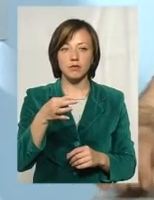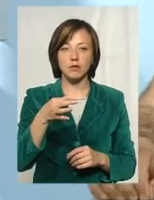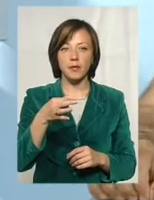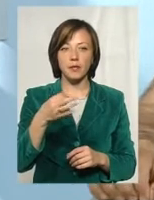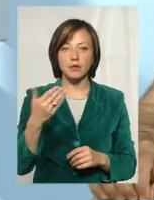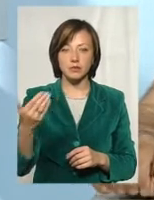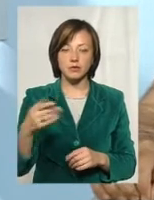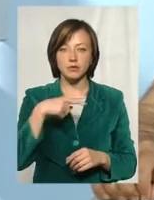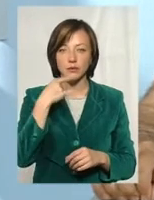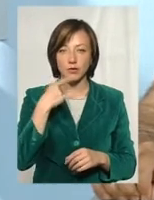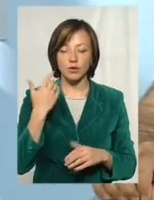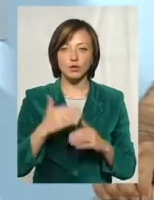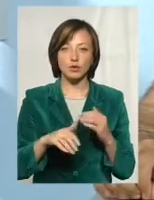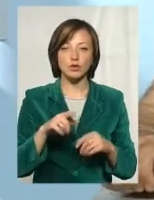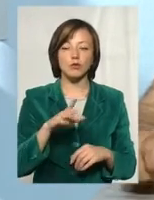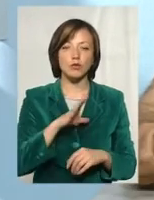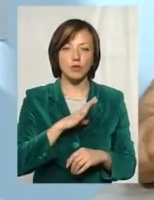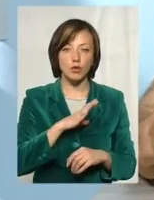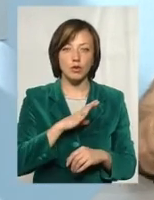товариш про це говорив.